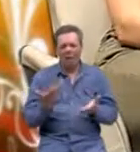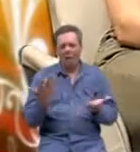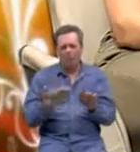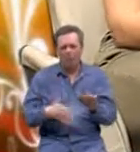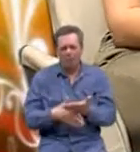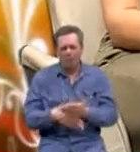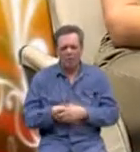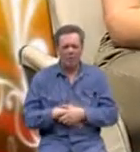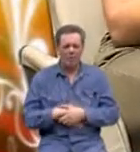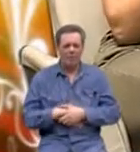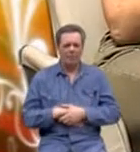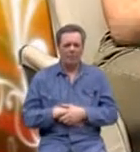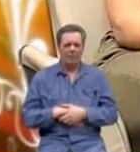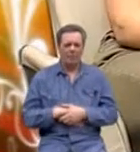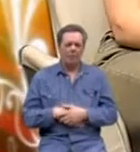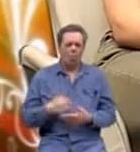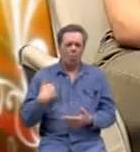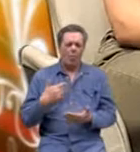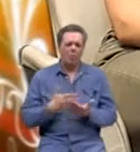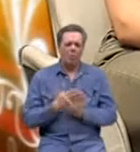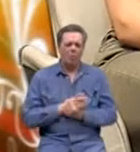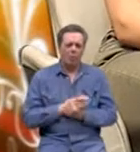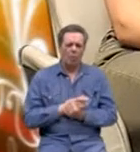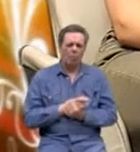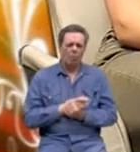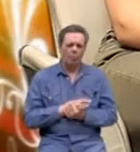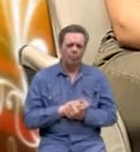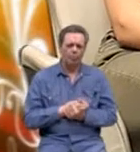pomaže, recimo u ovom našem slučaju,